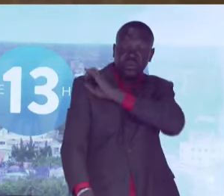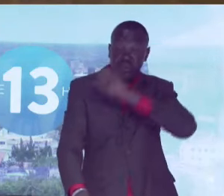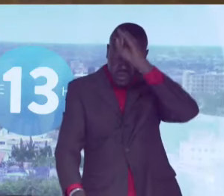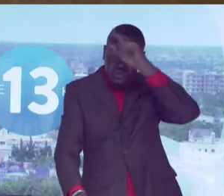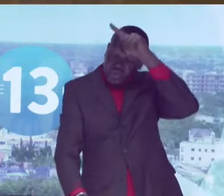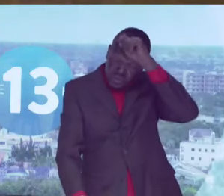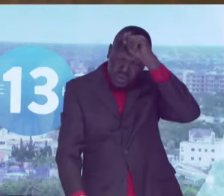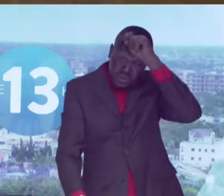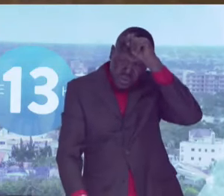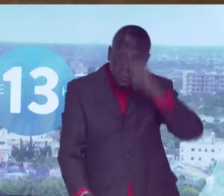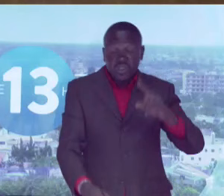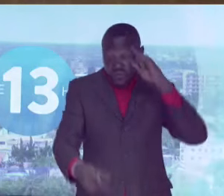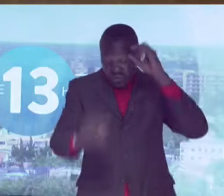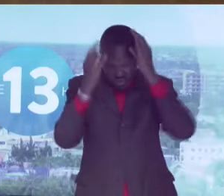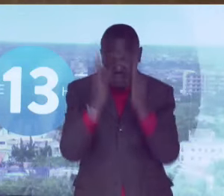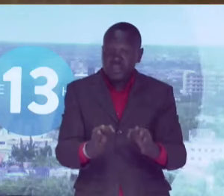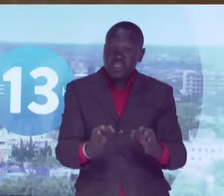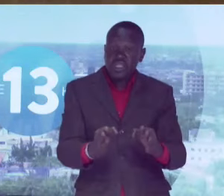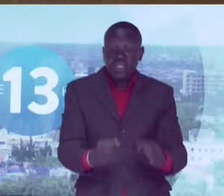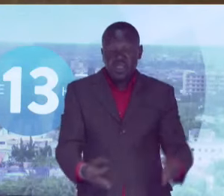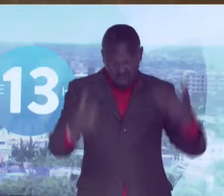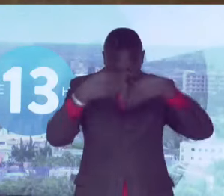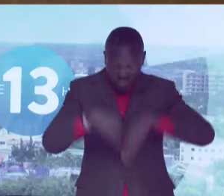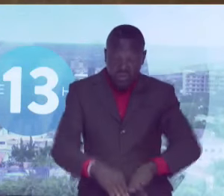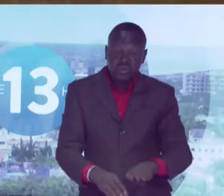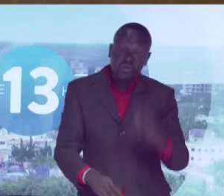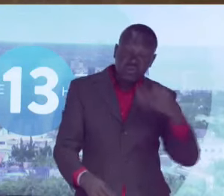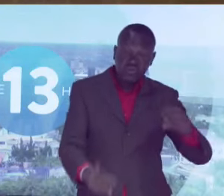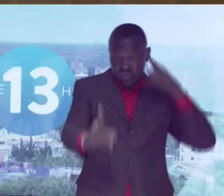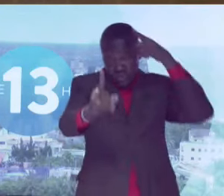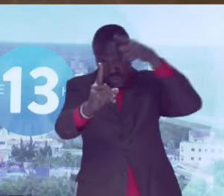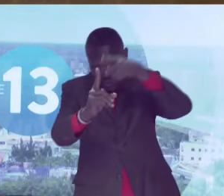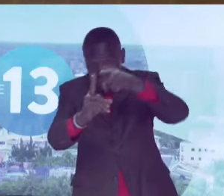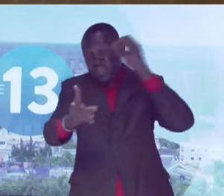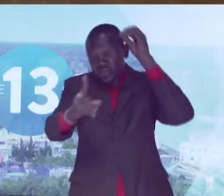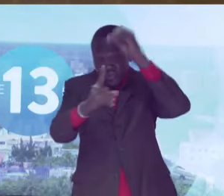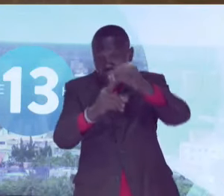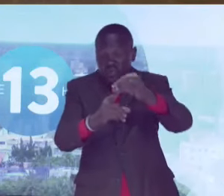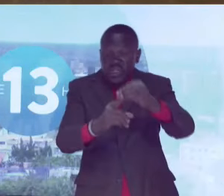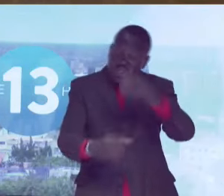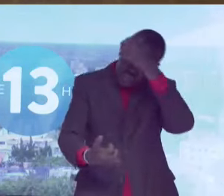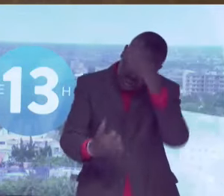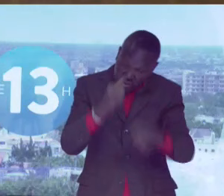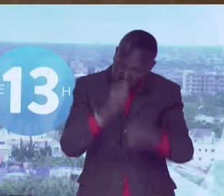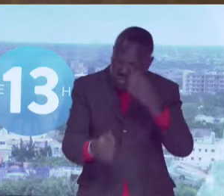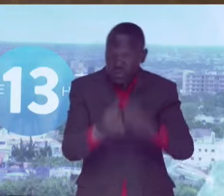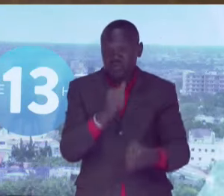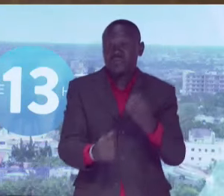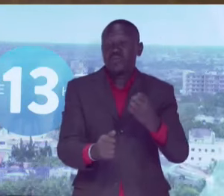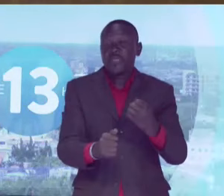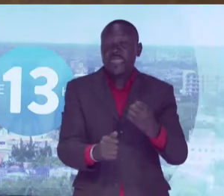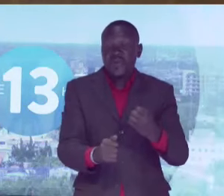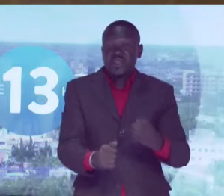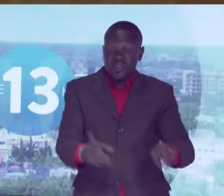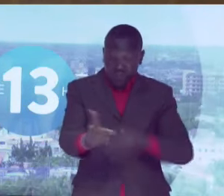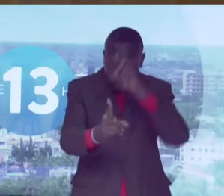Traoré, réitère son engagement à conduire le navire Burkina à bon port, malgré les vagues et les soubresauts. Dans son